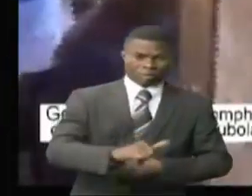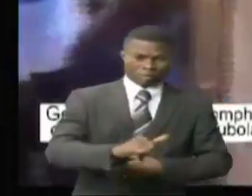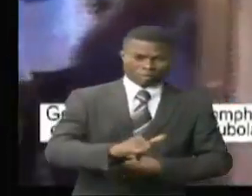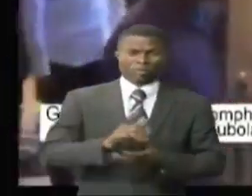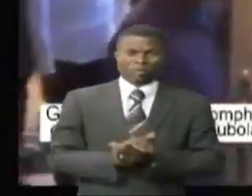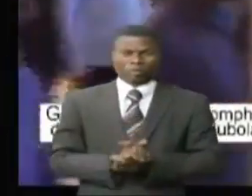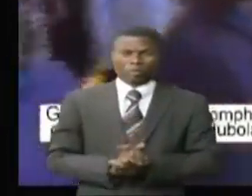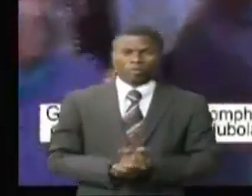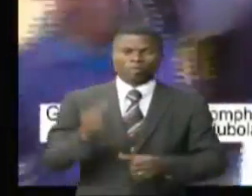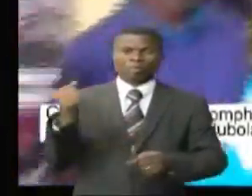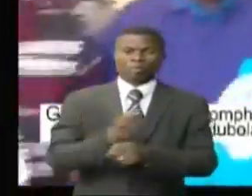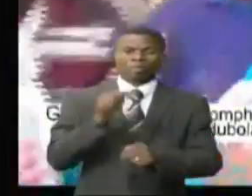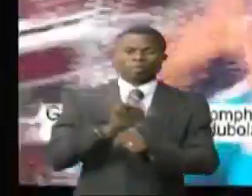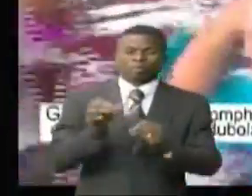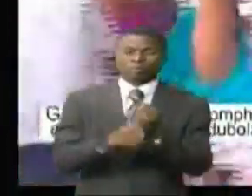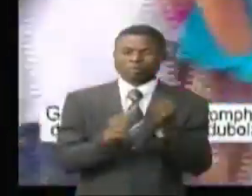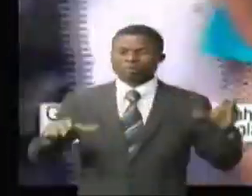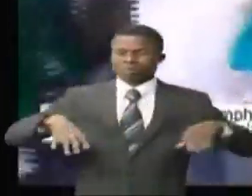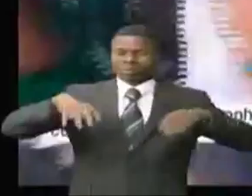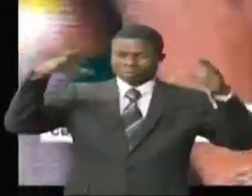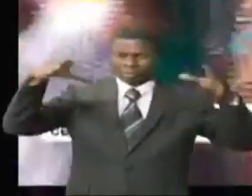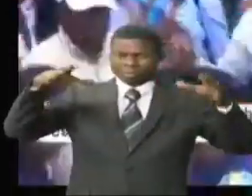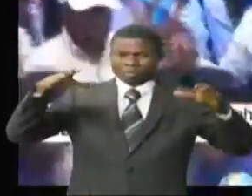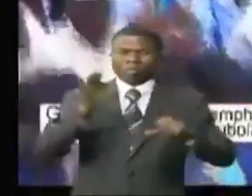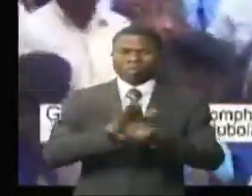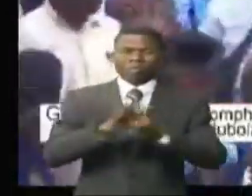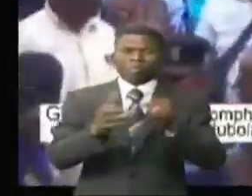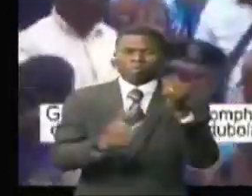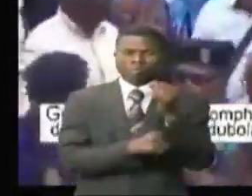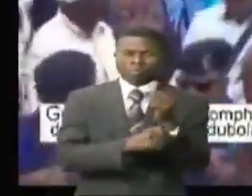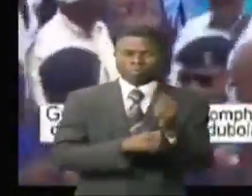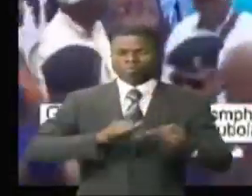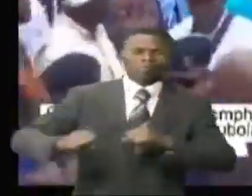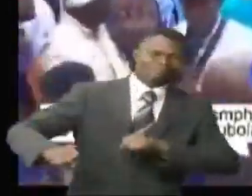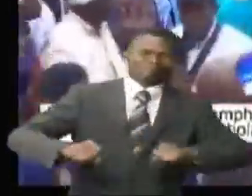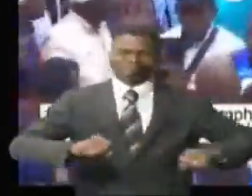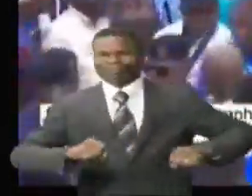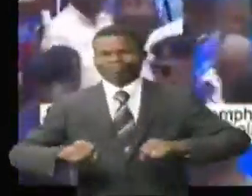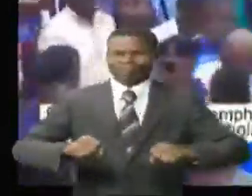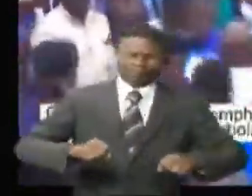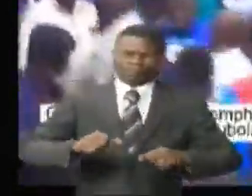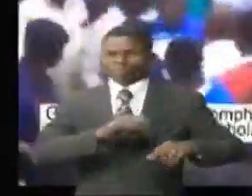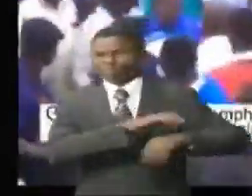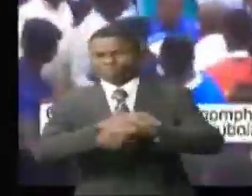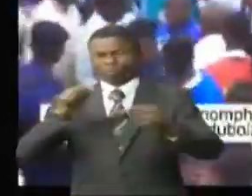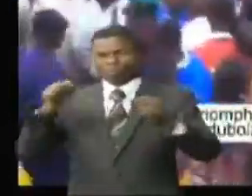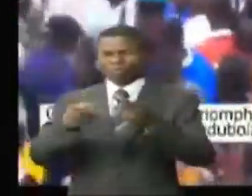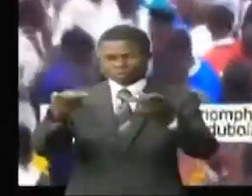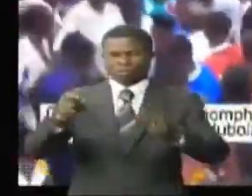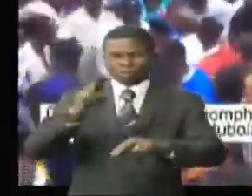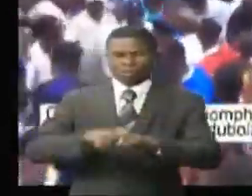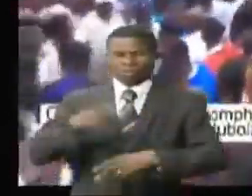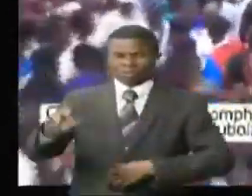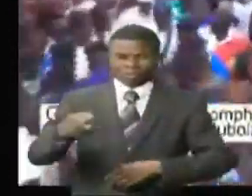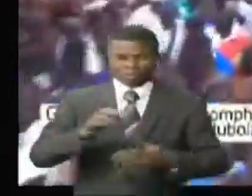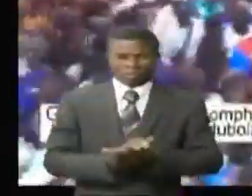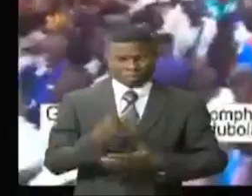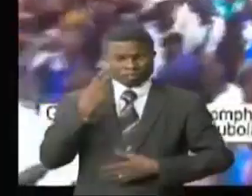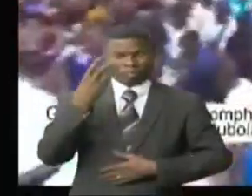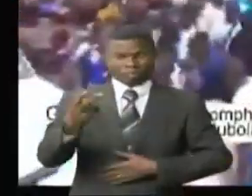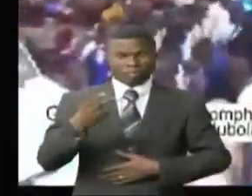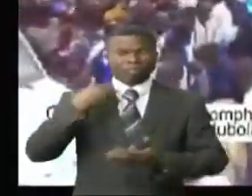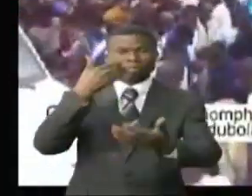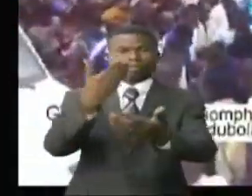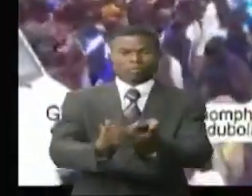ébullition, une marée humaine sinon, une grappe des humains où la bousculade a élu domicile. Personne ne voulait rater voir